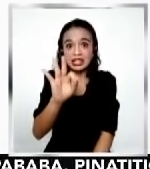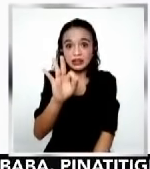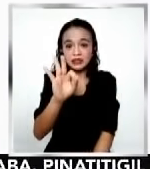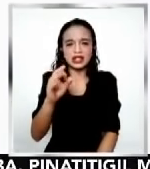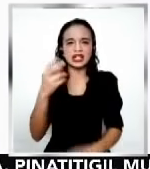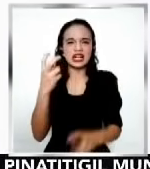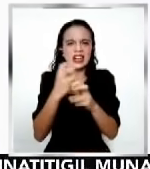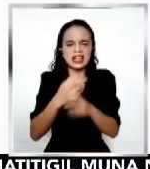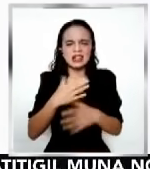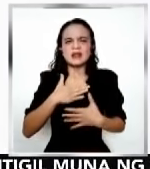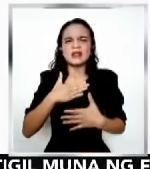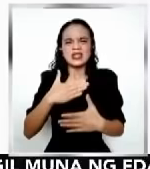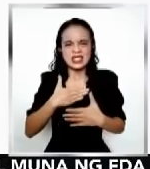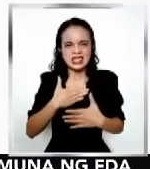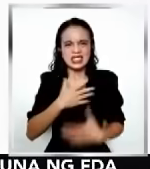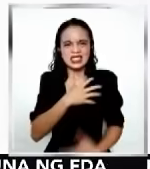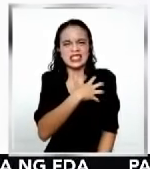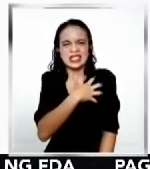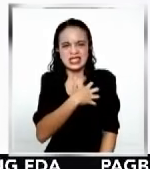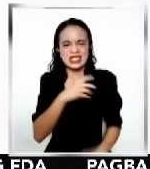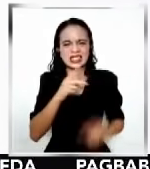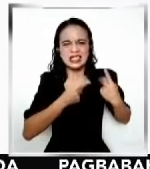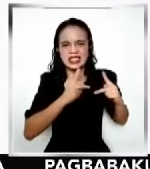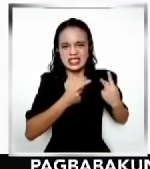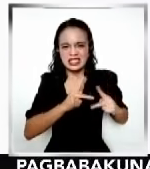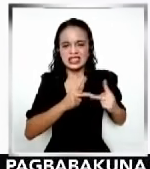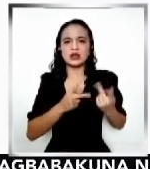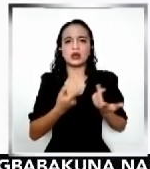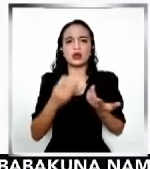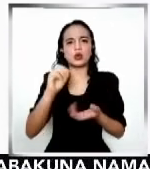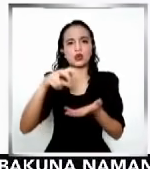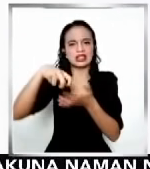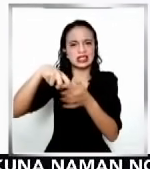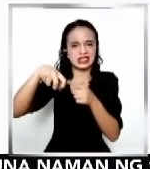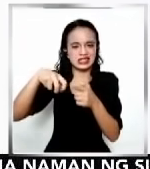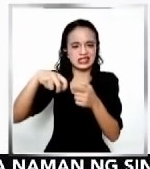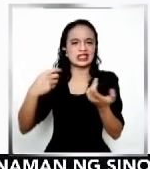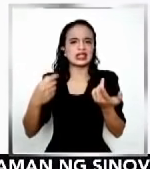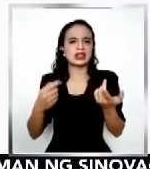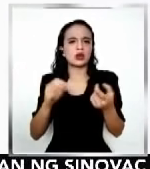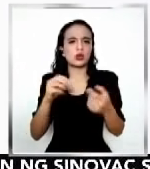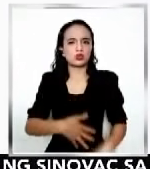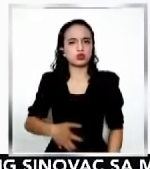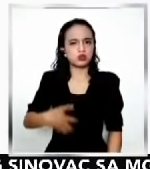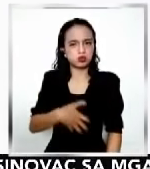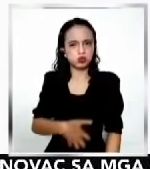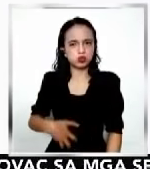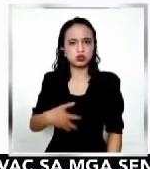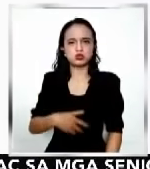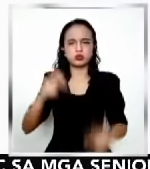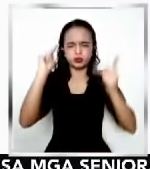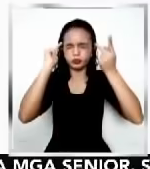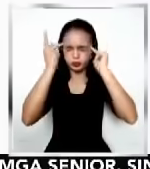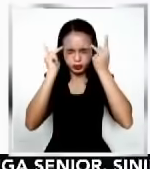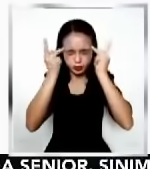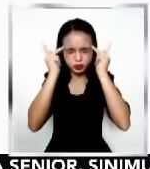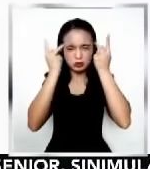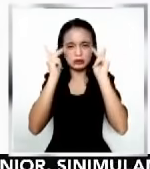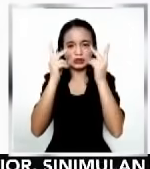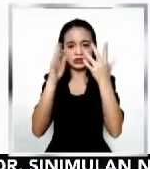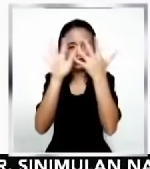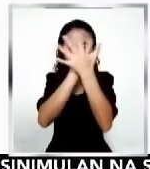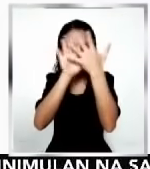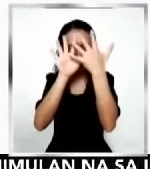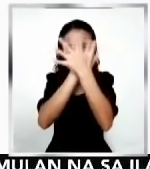pananakit ng dibdib, pamamaga ng binti o pananakit ng tiyan, matinding sakit ng ulo, paglabo ng paningin o